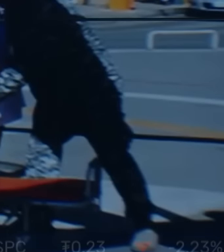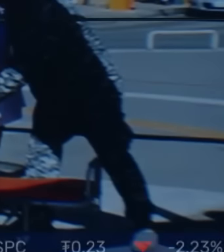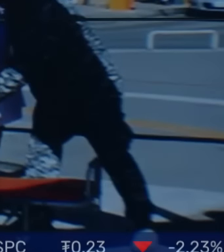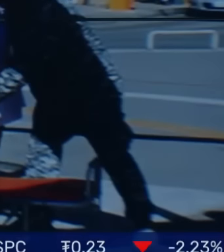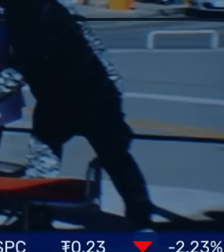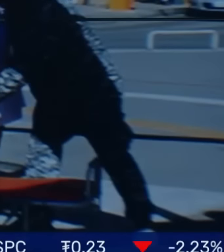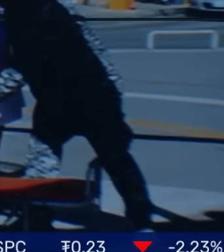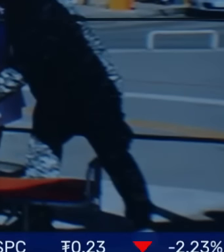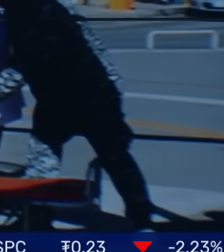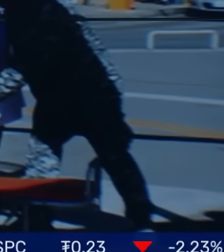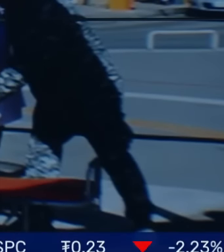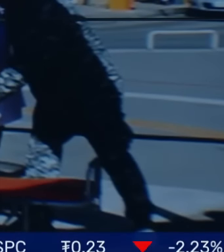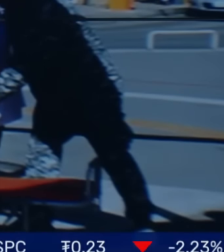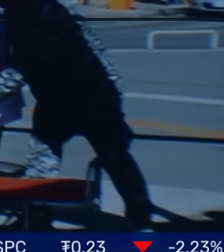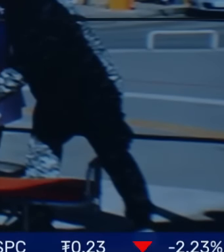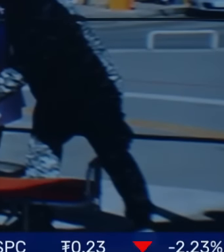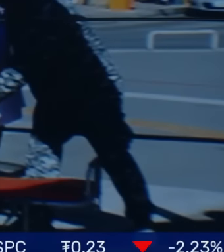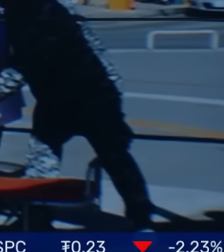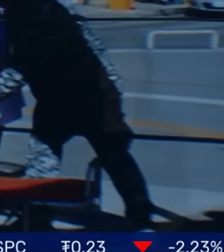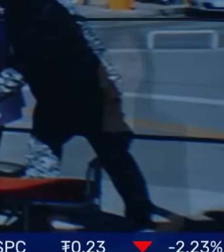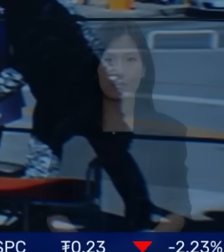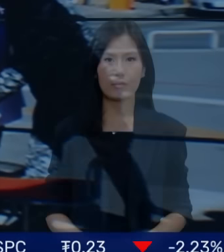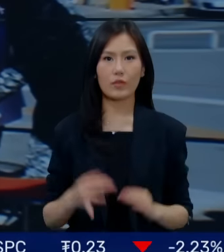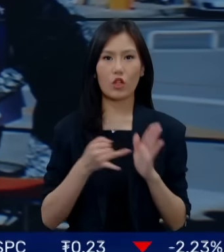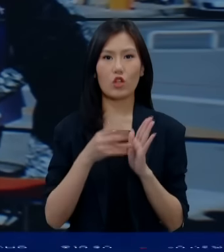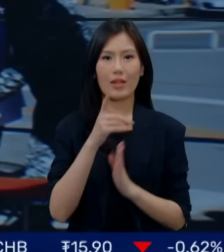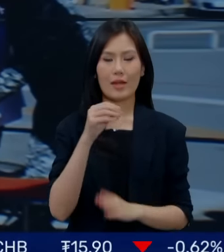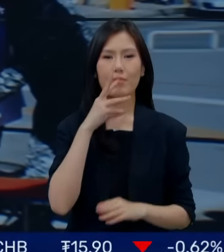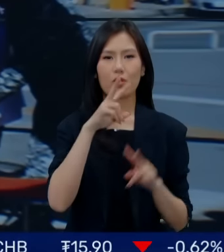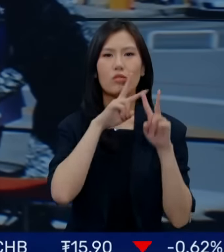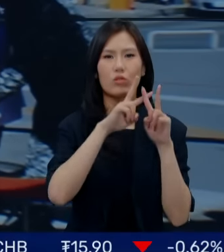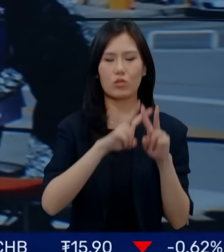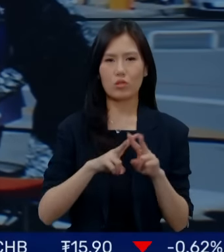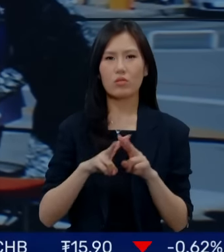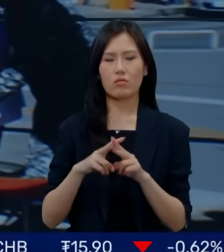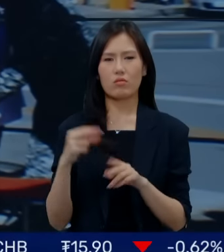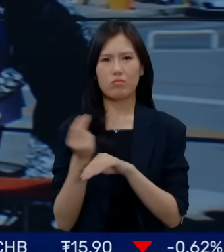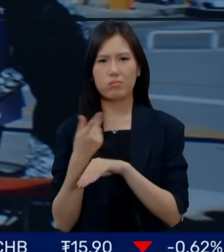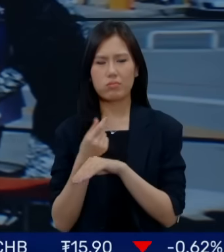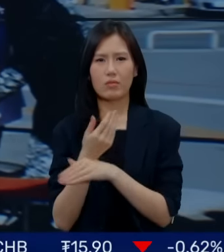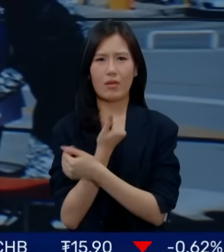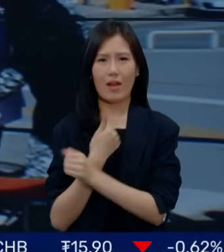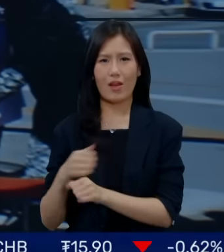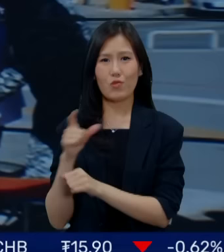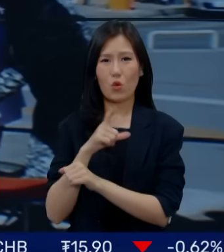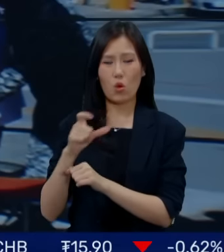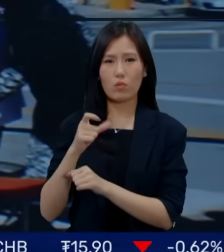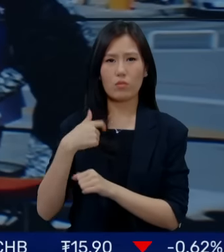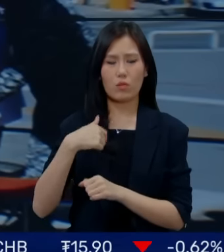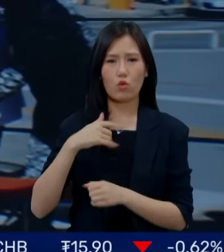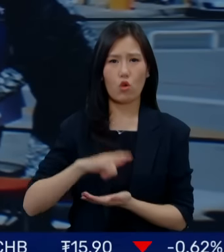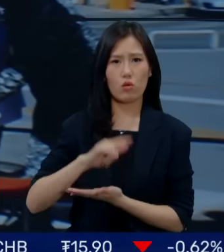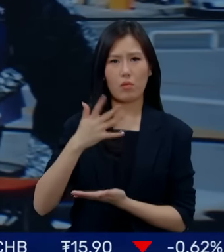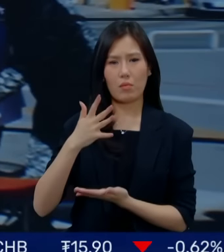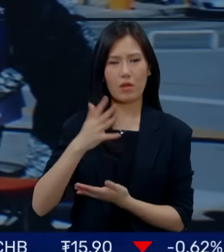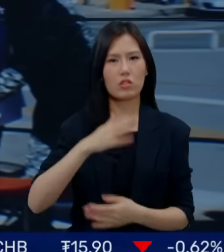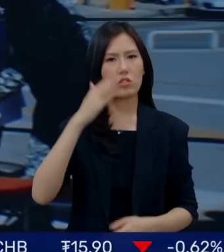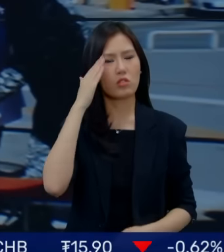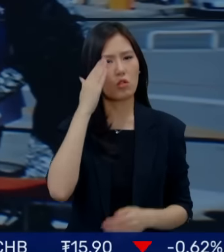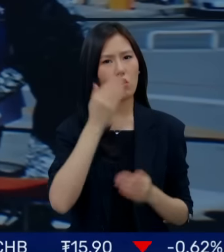Талаар мэдээ үргэлжилж байна. Онцгой байдлын байгууллага зориулалтын нисдэг тэрэггүй улмаас гамшиг ослын үед цэргийн байгууллагын онгоцыг царайчилж байсан нь